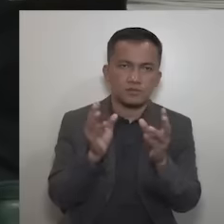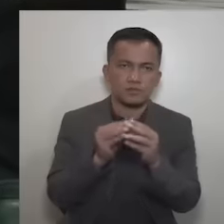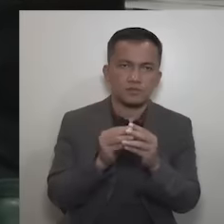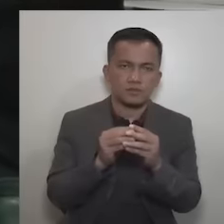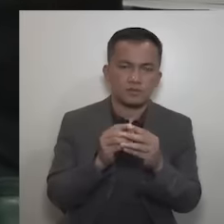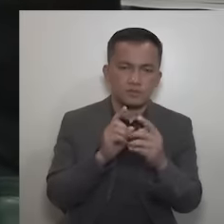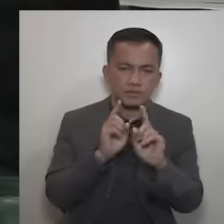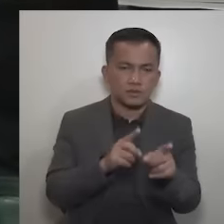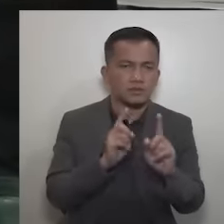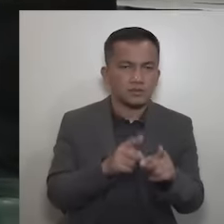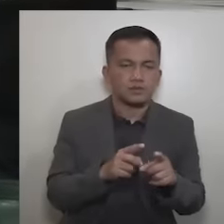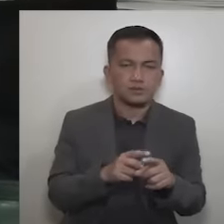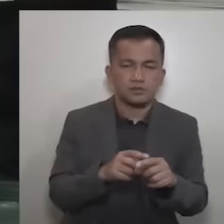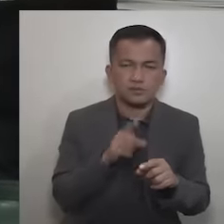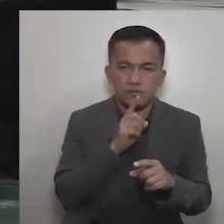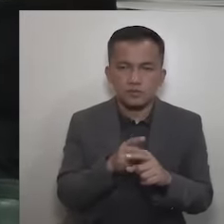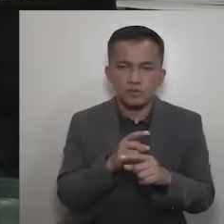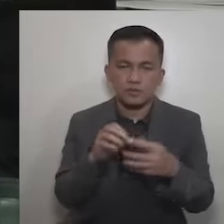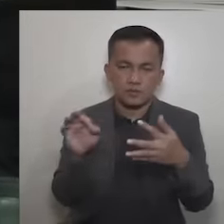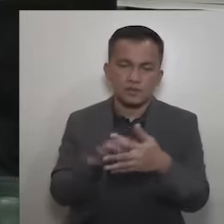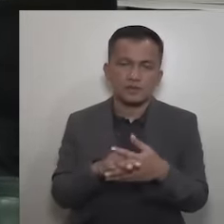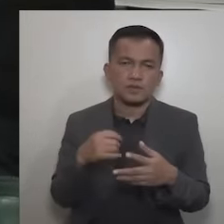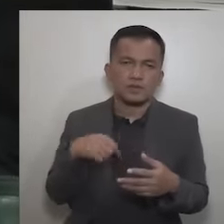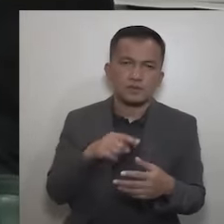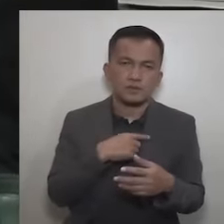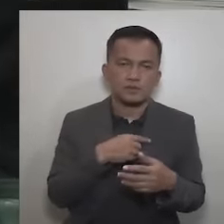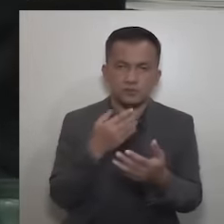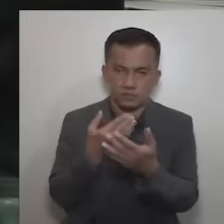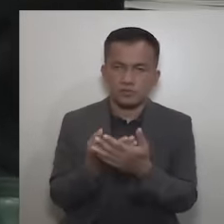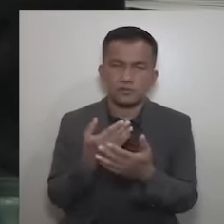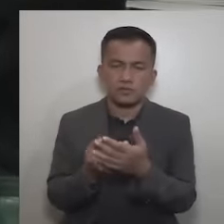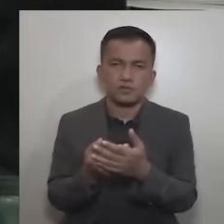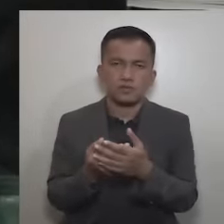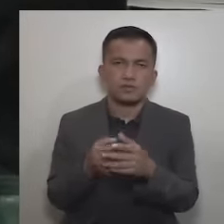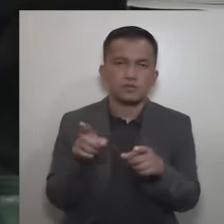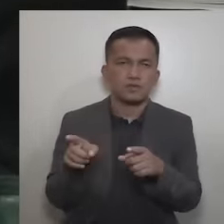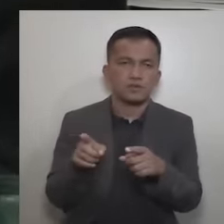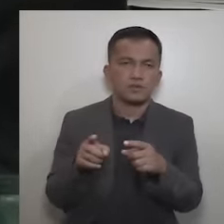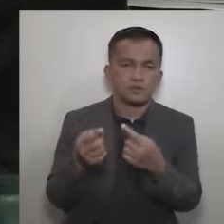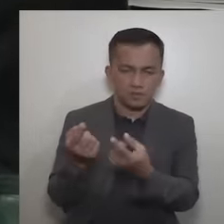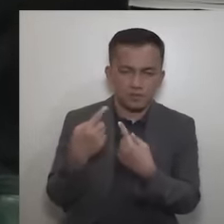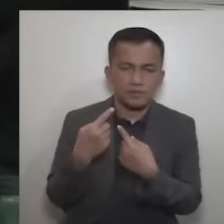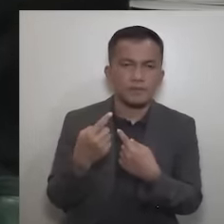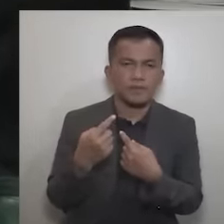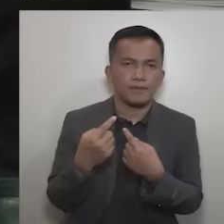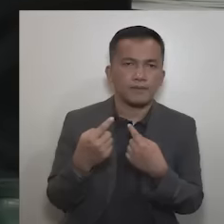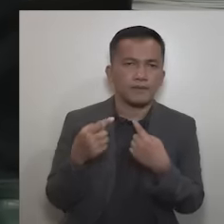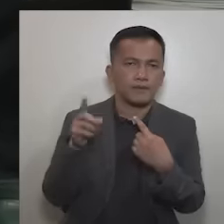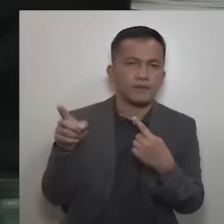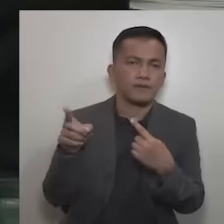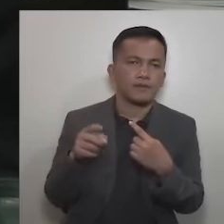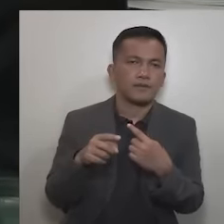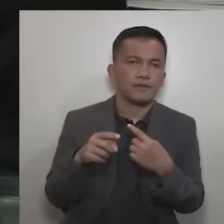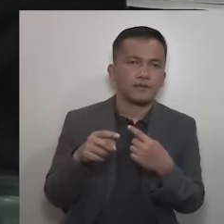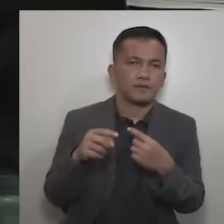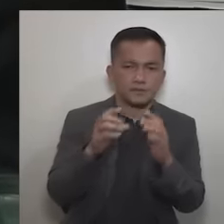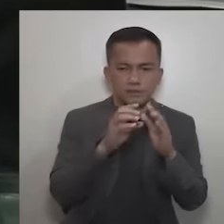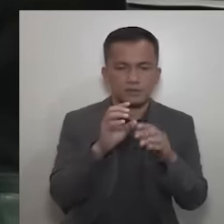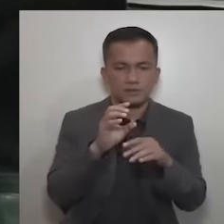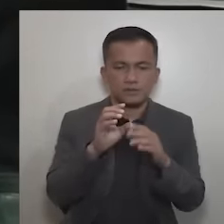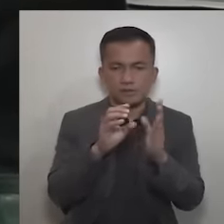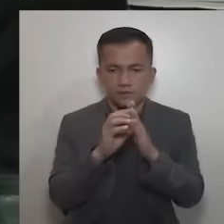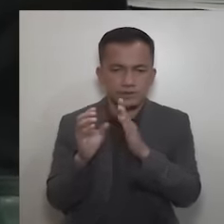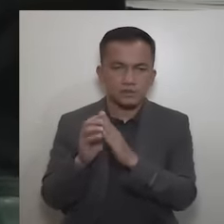na masagot din. Sorry, nakapag-file na po tayo. Nakapag-file that's na mo good. Ako. At least kung ganun, masasagot din ng